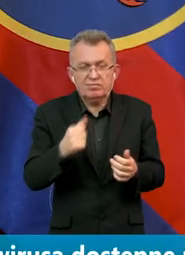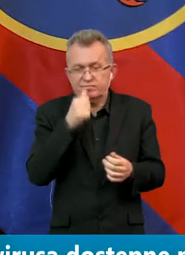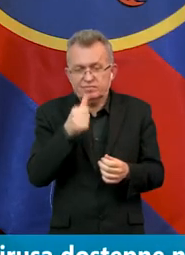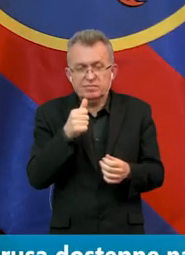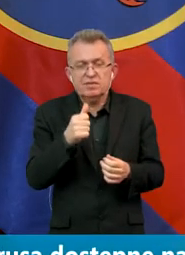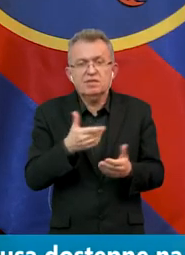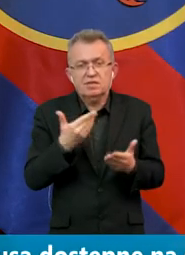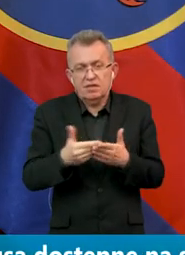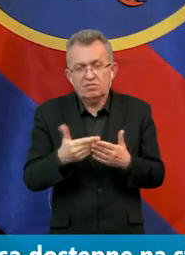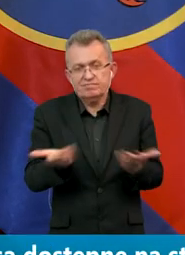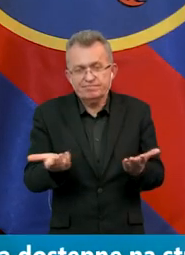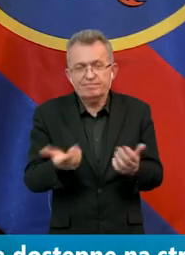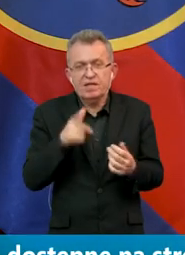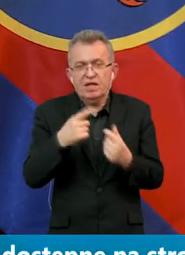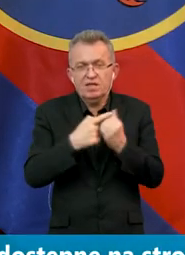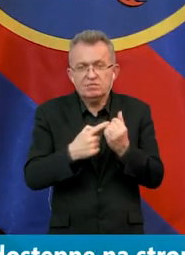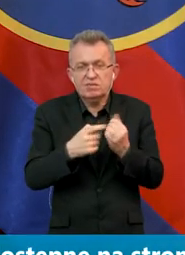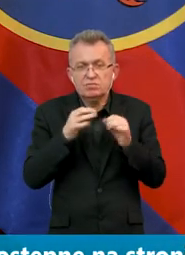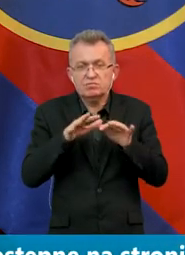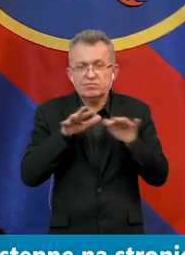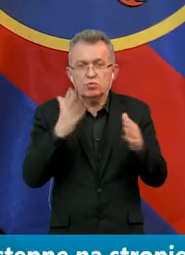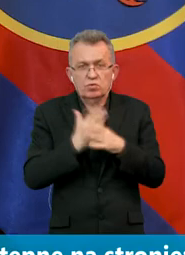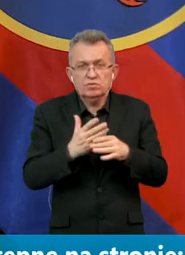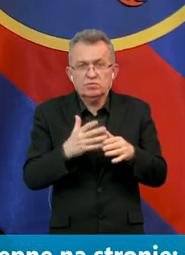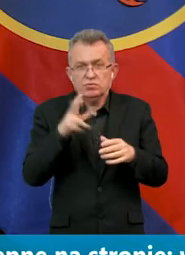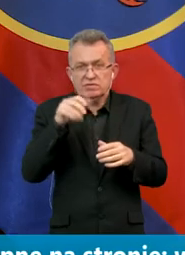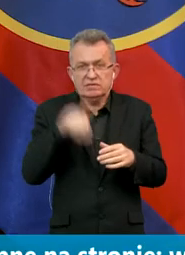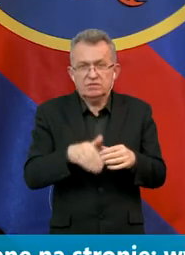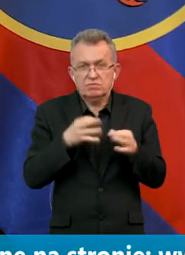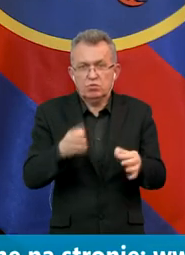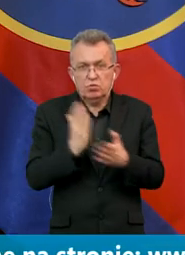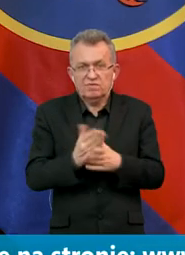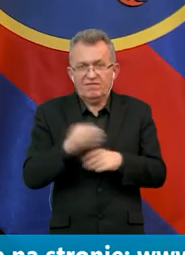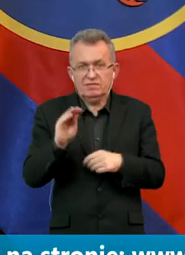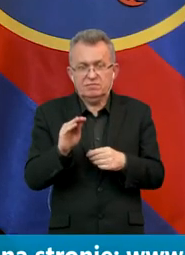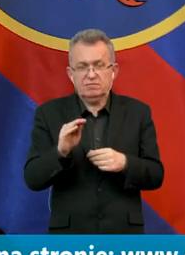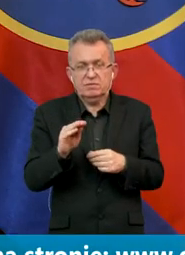to z faktu, że liczba samochodów przekroczyła już znacznie 300 tysięcy w Szczecinie.